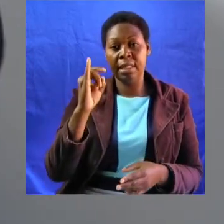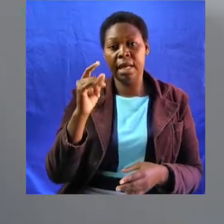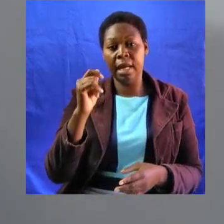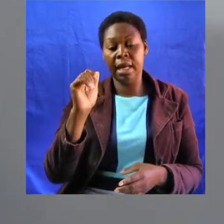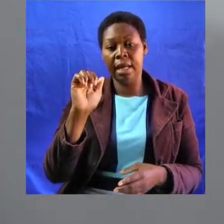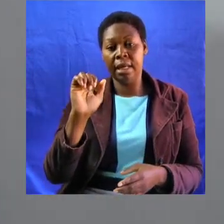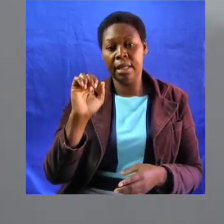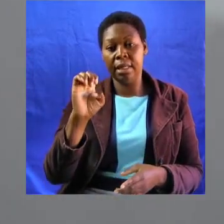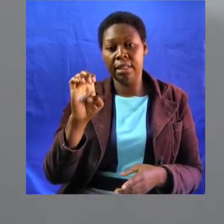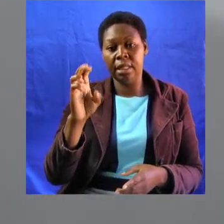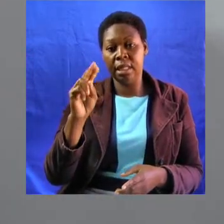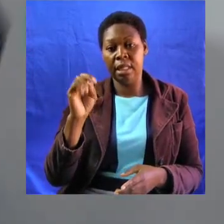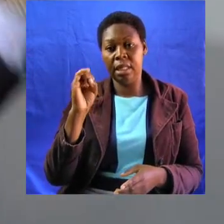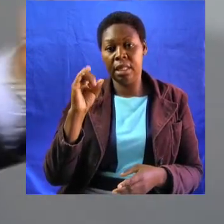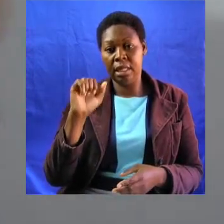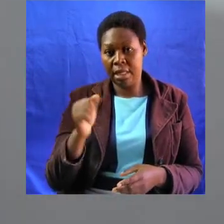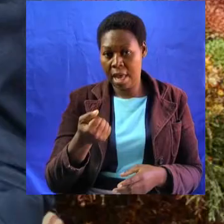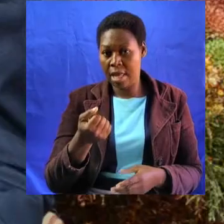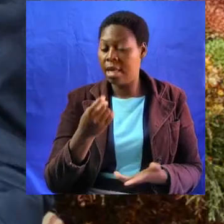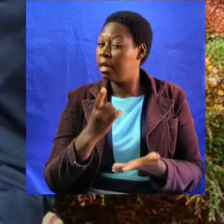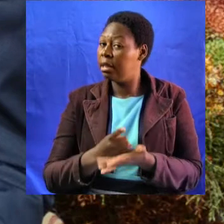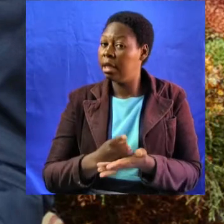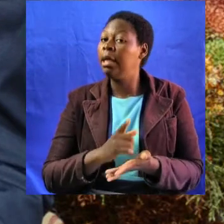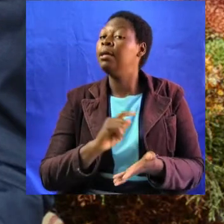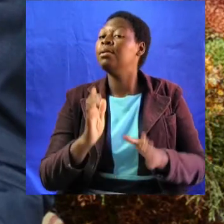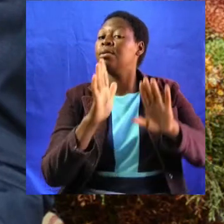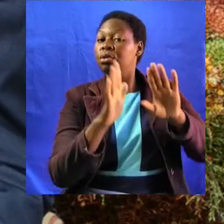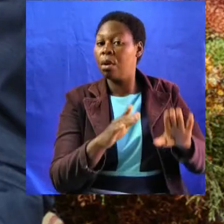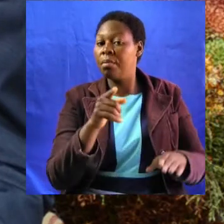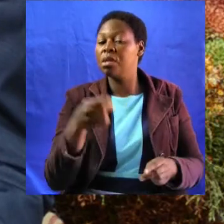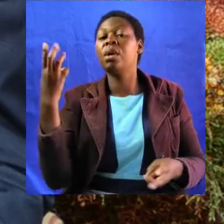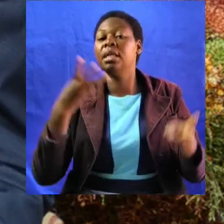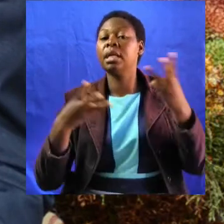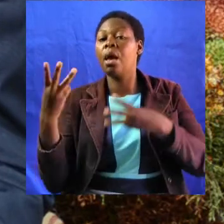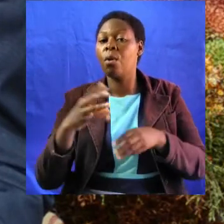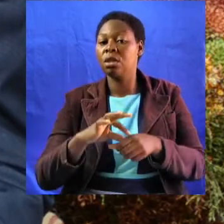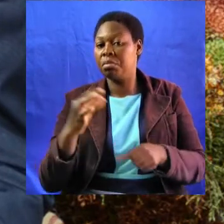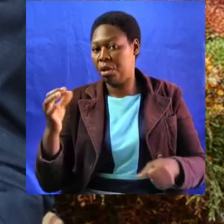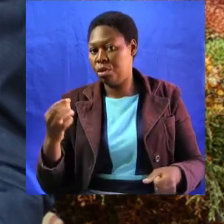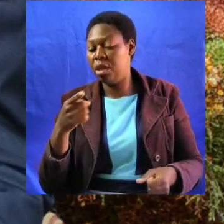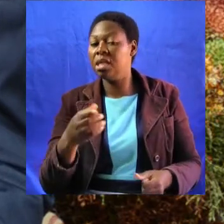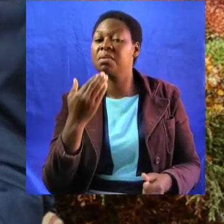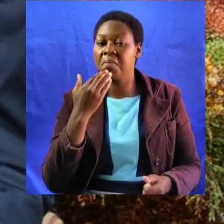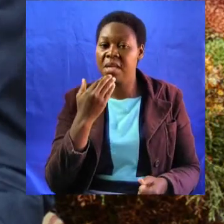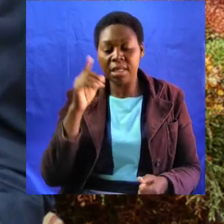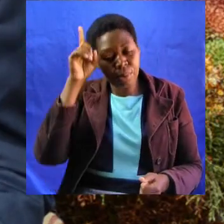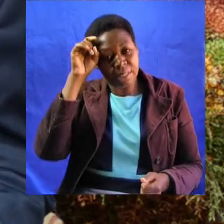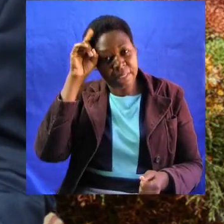mune zvemweya pahondo inoitika pakati paMwari naSatani. Ndo iri kunzi ndiSatani aitoenda.